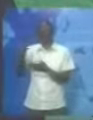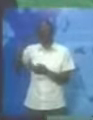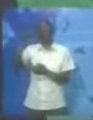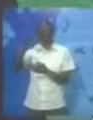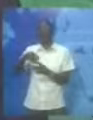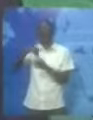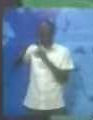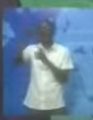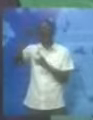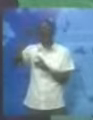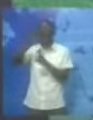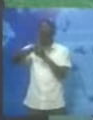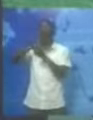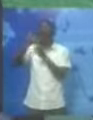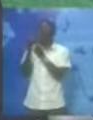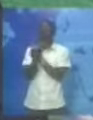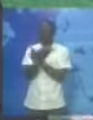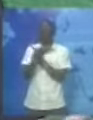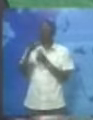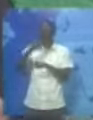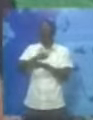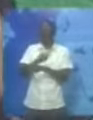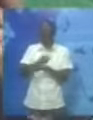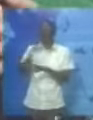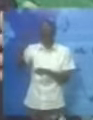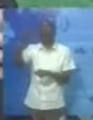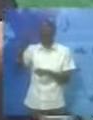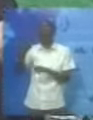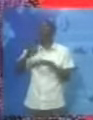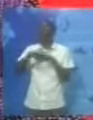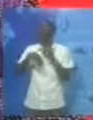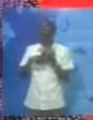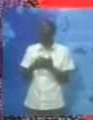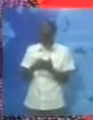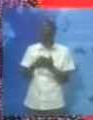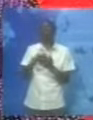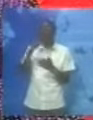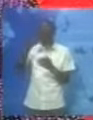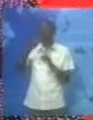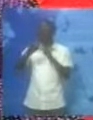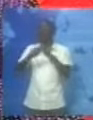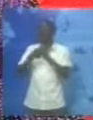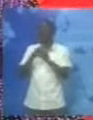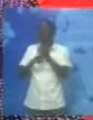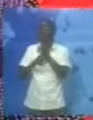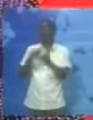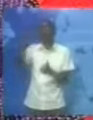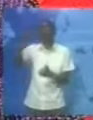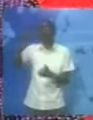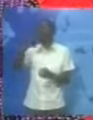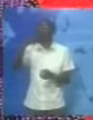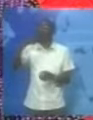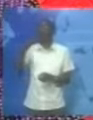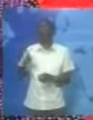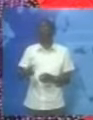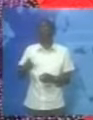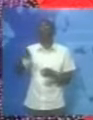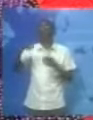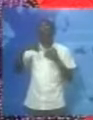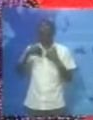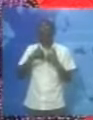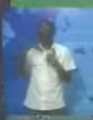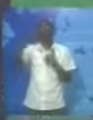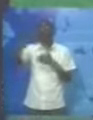culture, et puis ça fait travailler des industries, ça donne à chaque fois des niveaux d'exigence